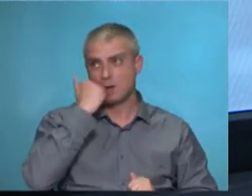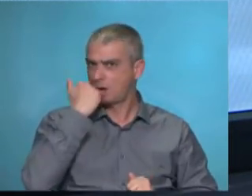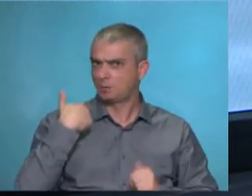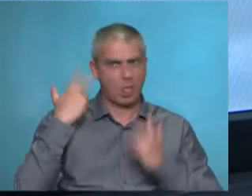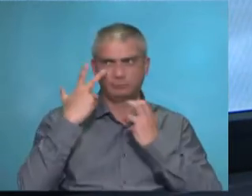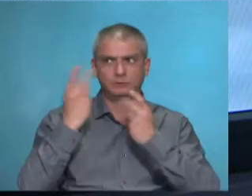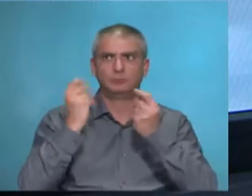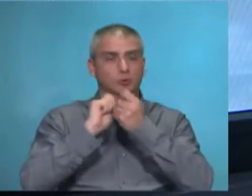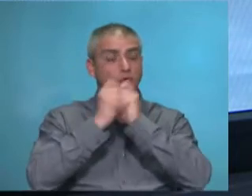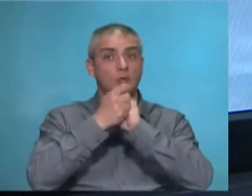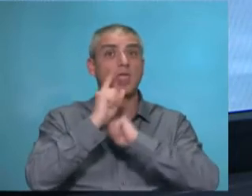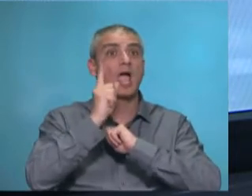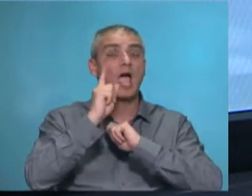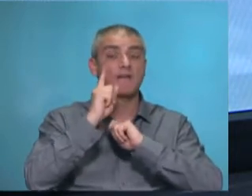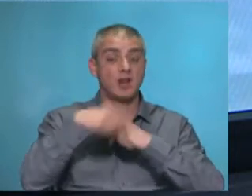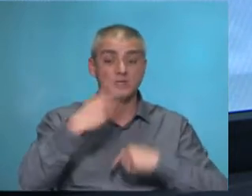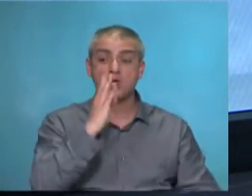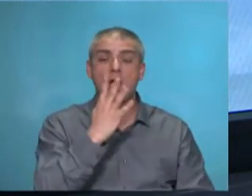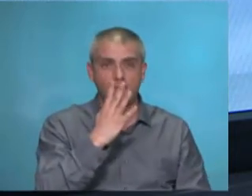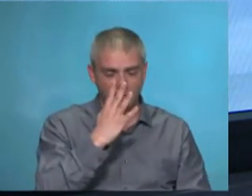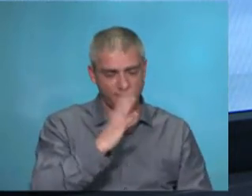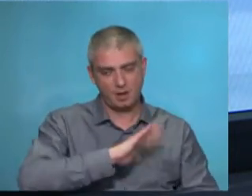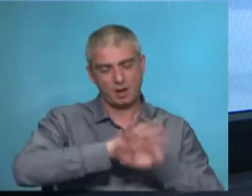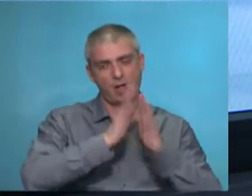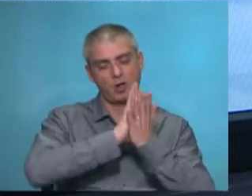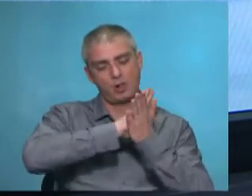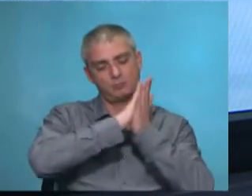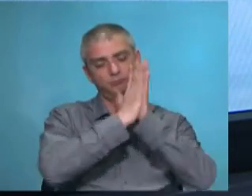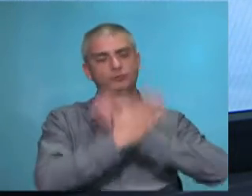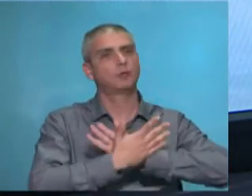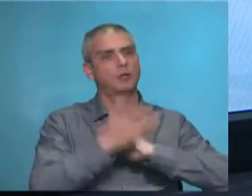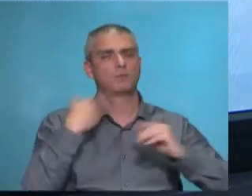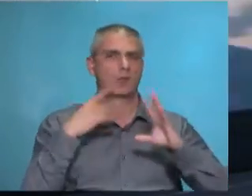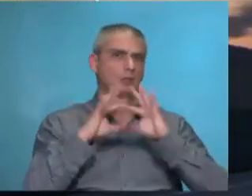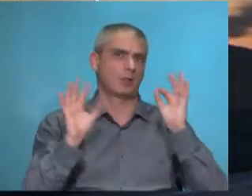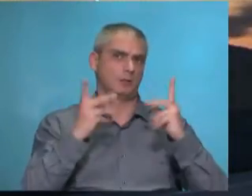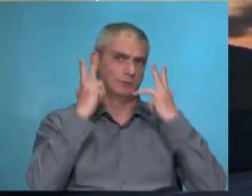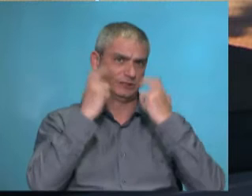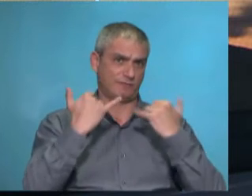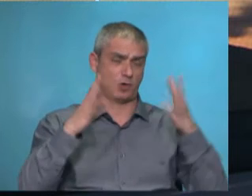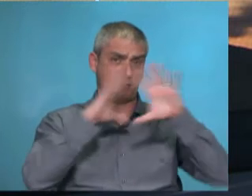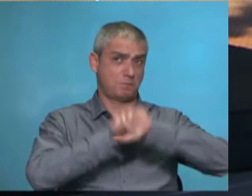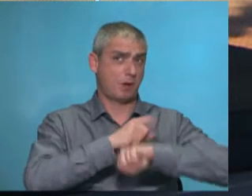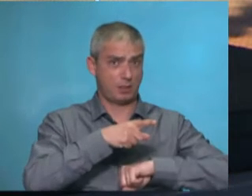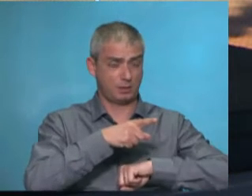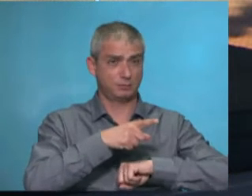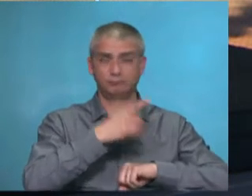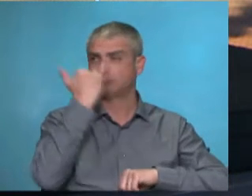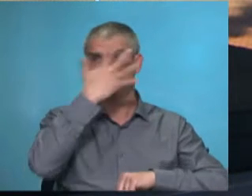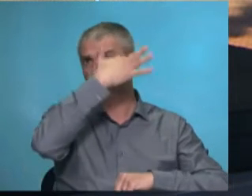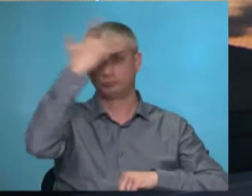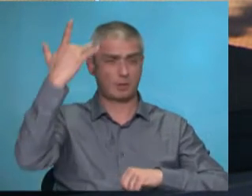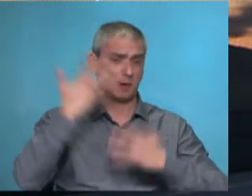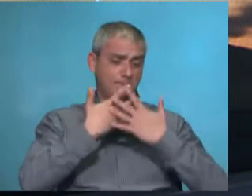לאיזשהו שינוי אבל ביום רביעי הכל מתהפך בואו נתחיל קודם כל ממה שצפוי לנו הלילה הזה שמים בדרך כלל